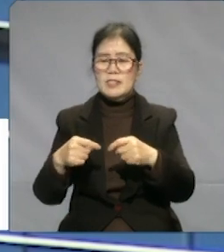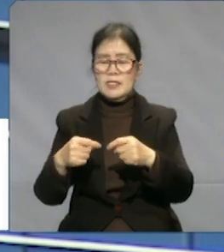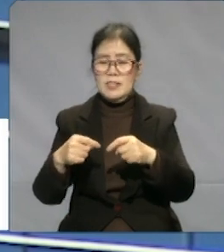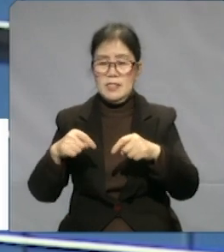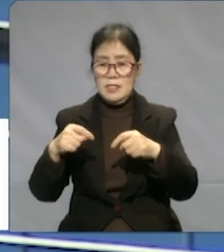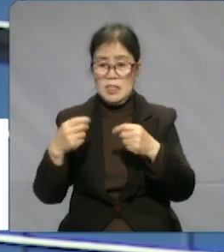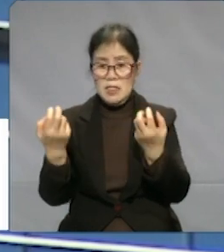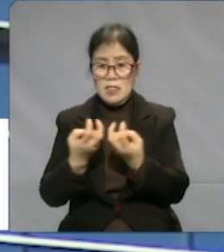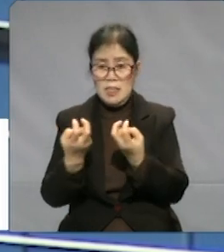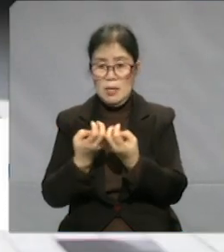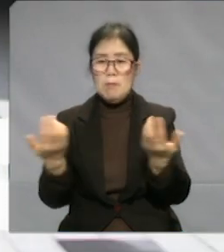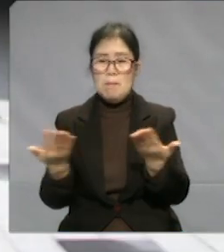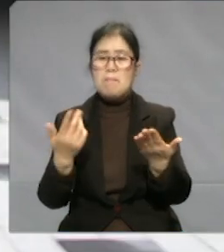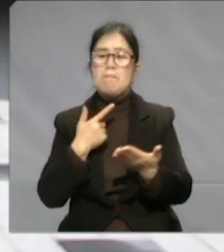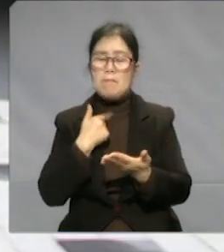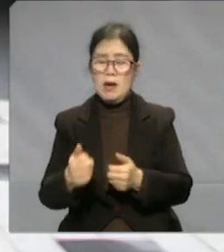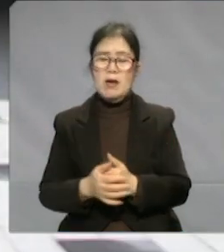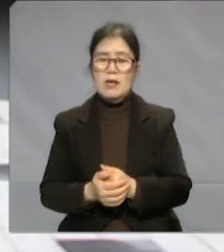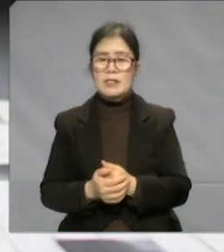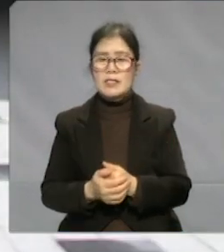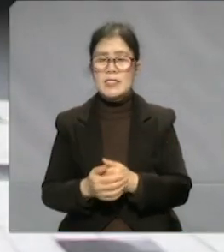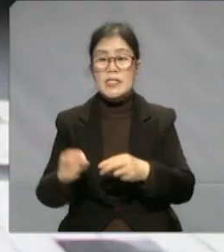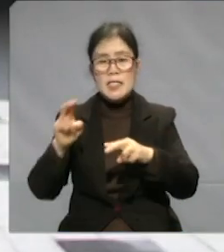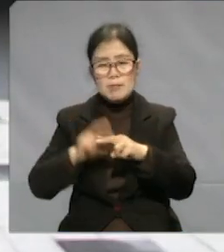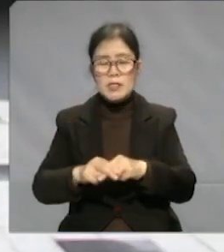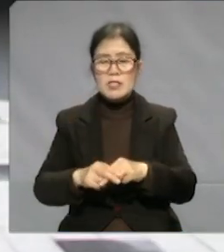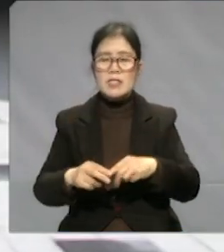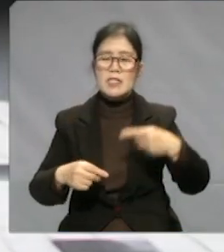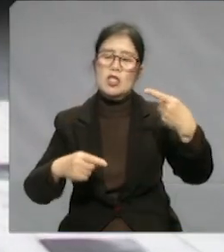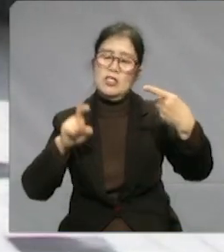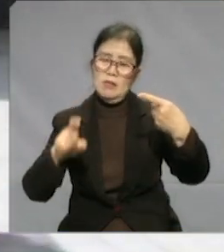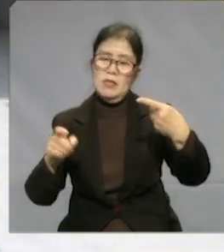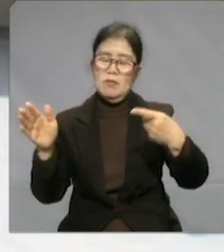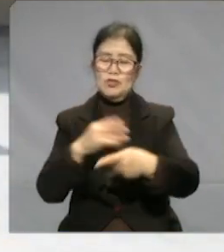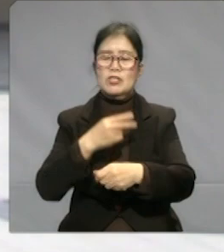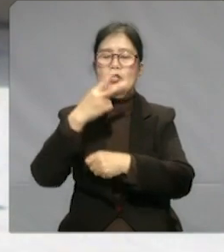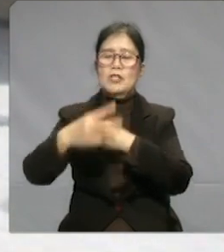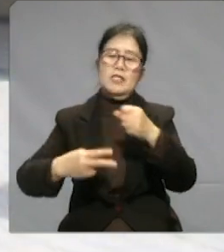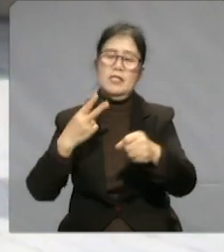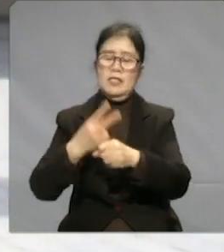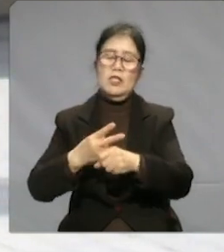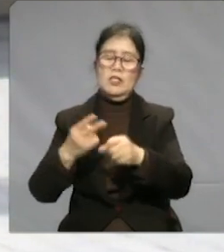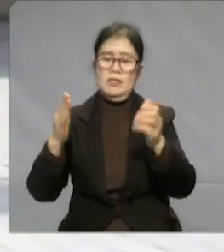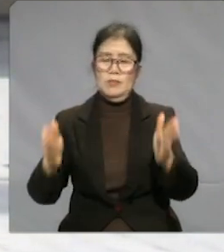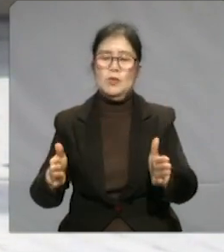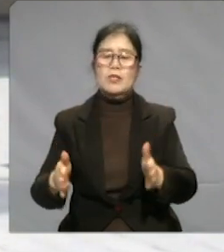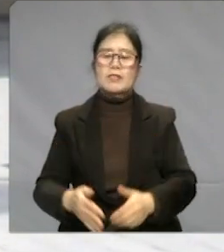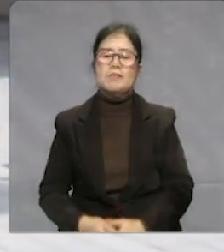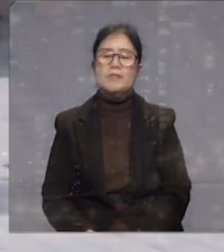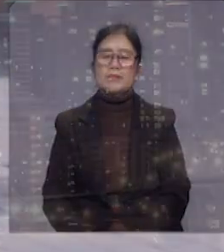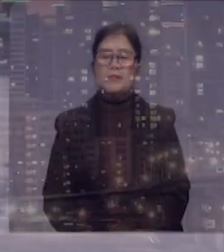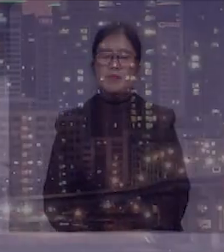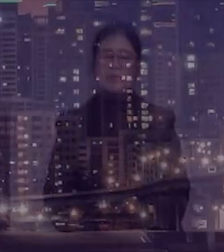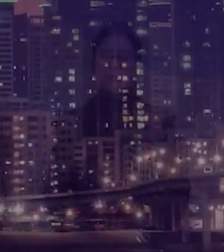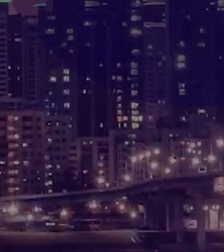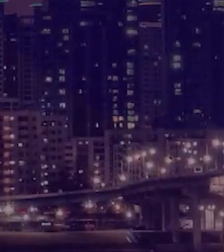근무했습니다 김 부지사의 임기는 오 10일부터 2026년 1월 9일까지 2년입니다